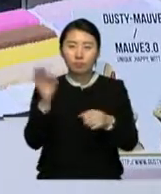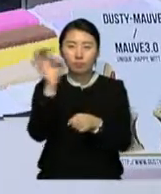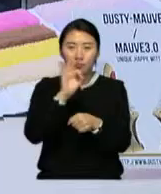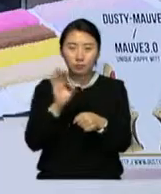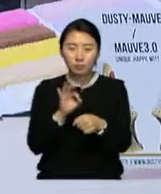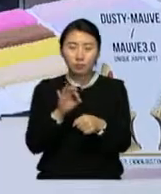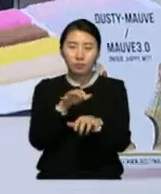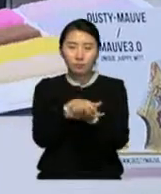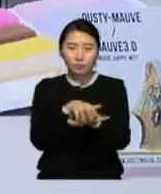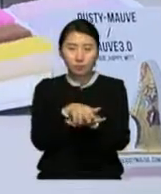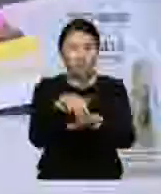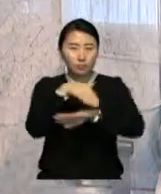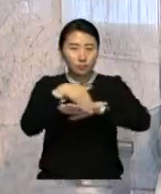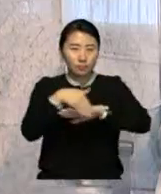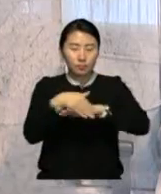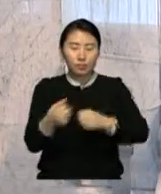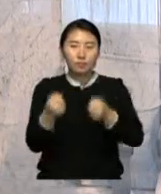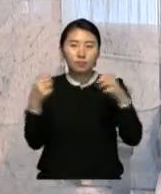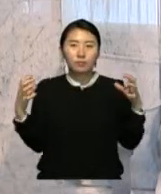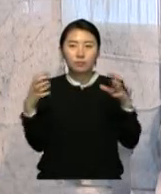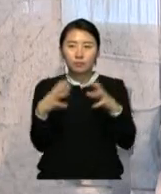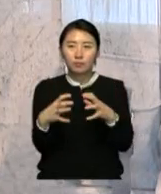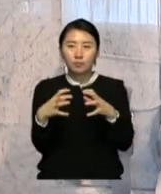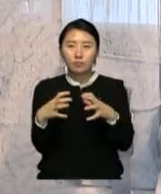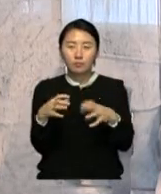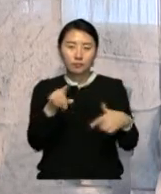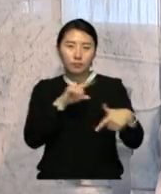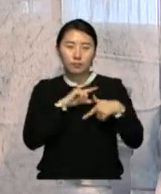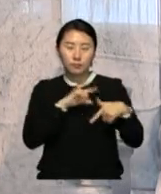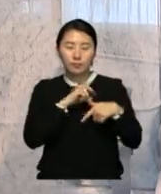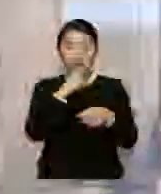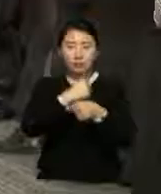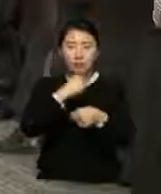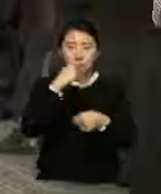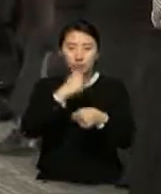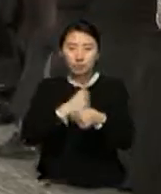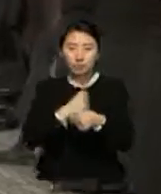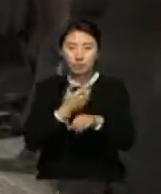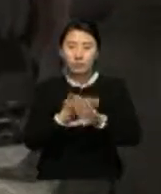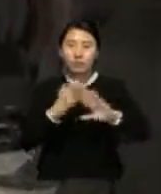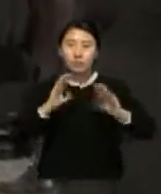양주시는 섬유기업과 디자이너 간 협업으로 자체 브랜드를 개발하고